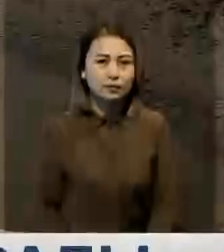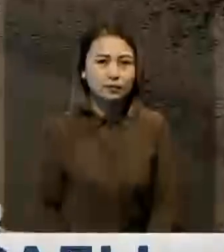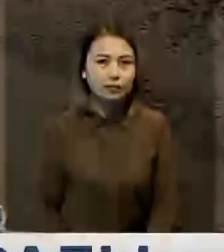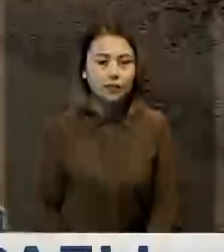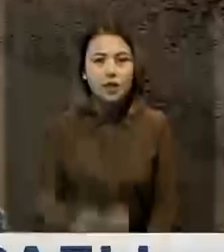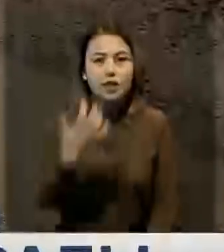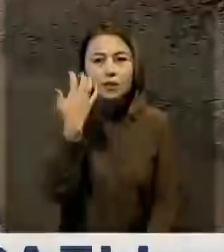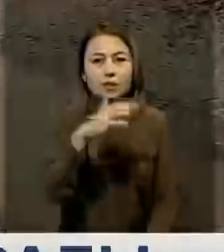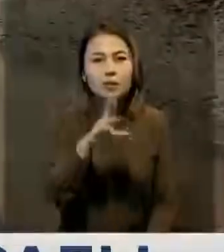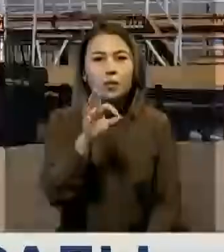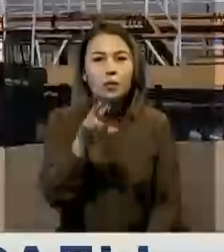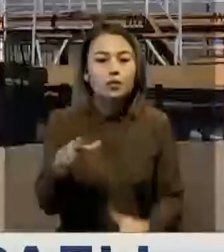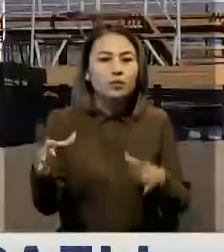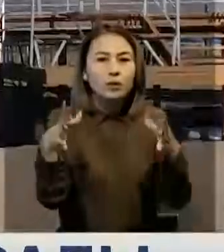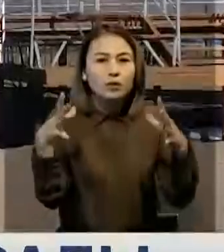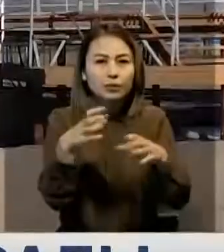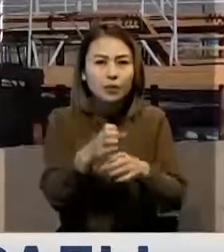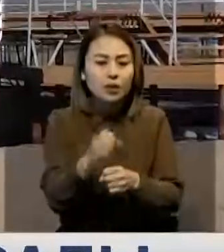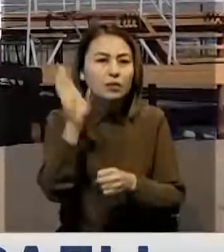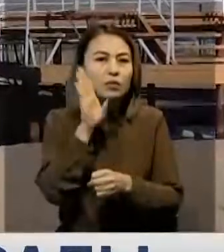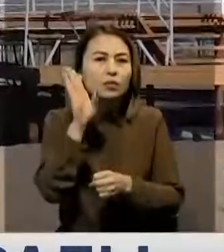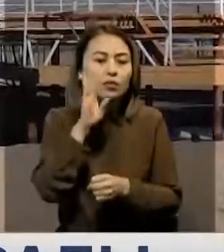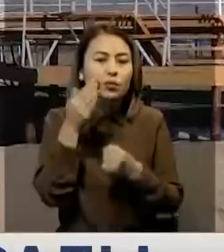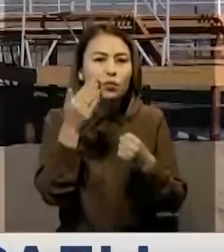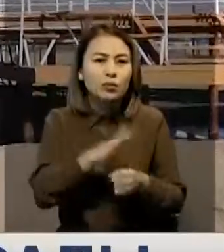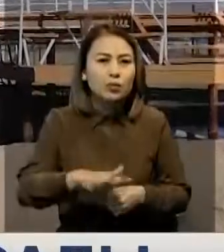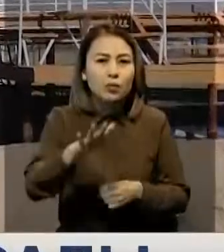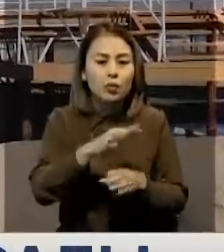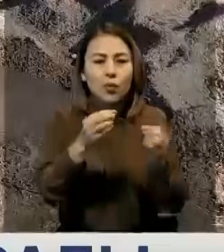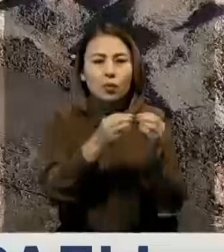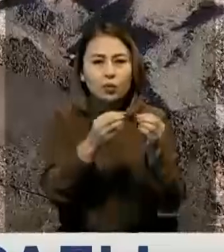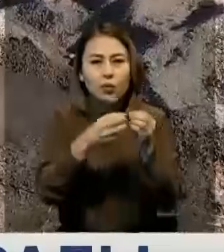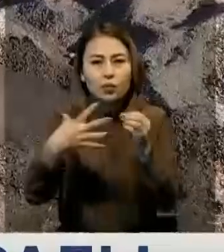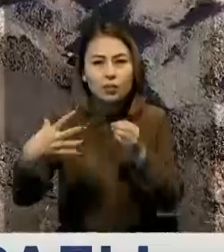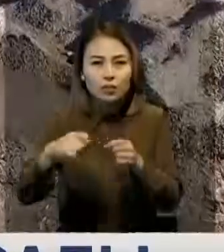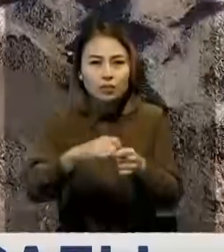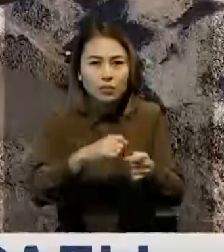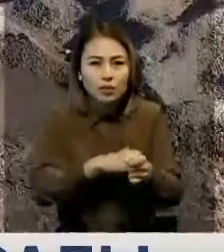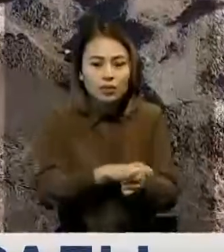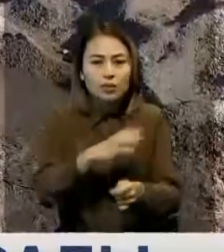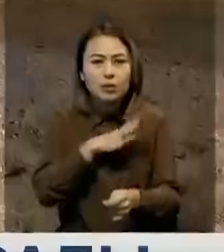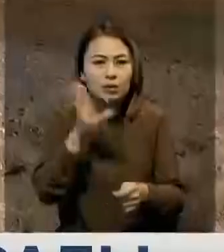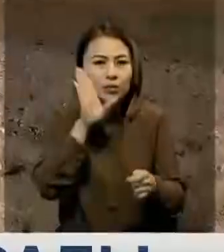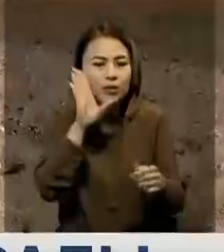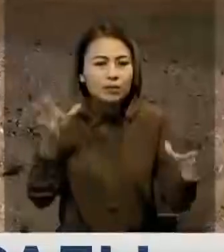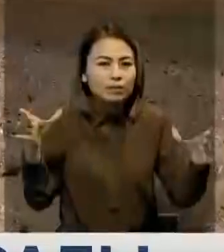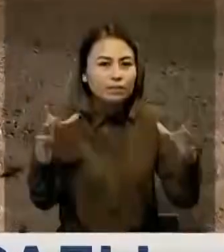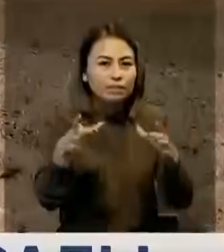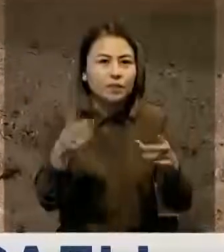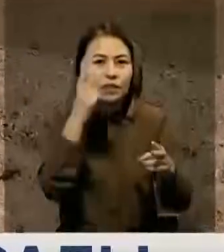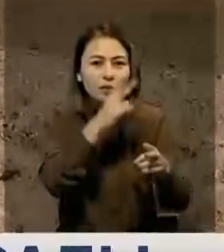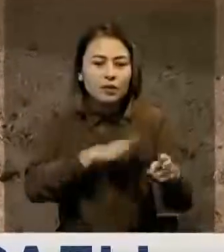Ыстық көл тартылып барады. Осы уақытқа дейін су айдынның деңгейі жағалаудан 10-15 метрге алшақтап кеткен. Көлдің тартылып жатқанын айлақ